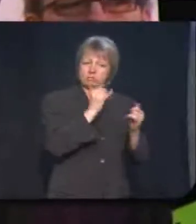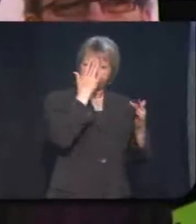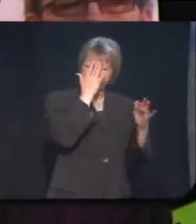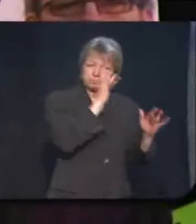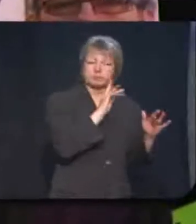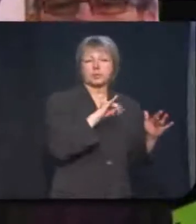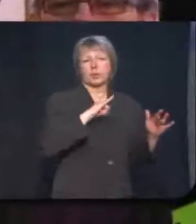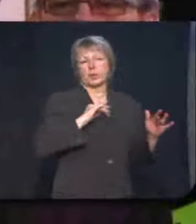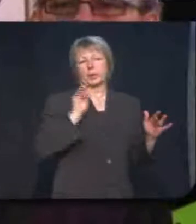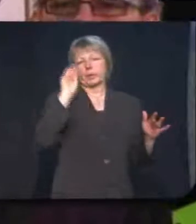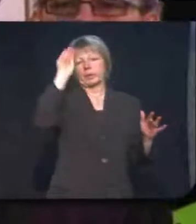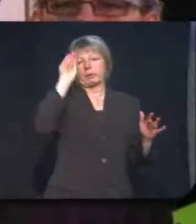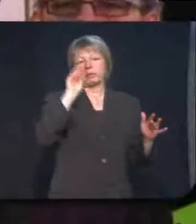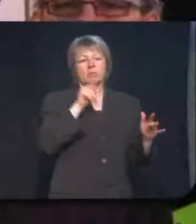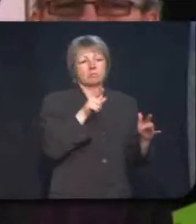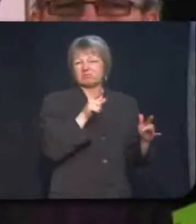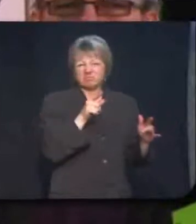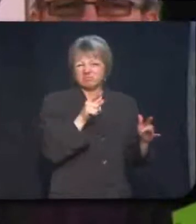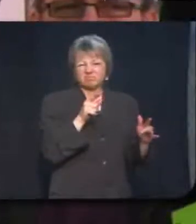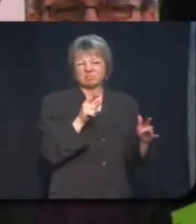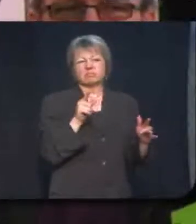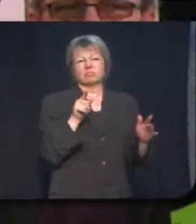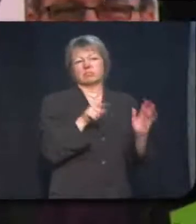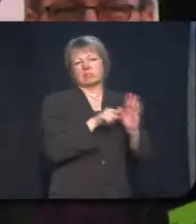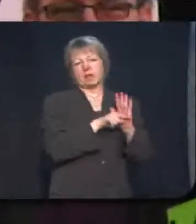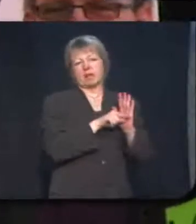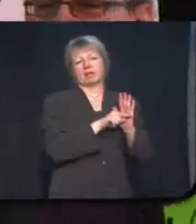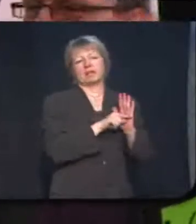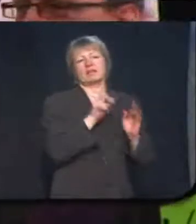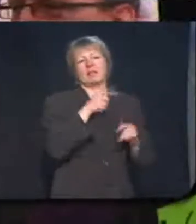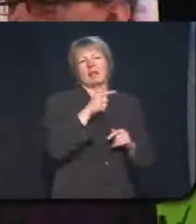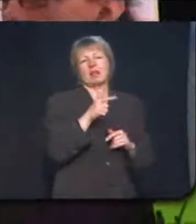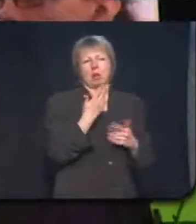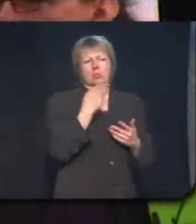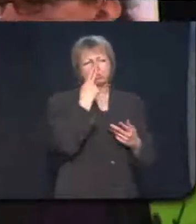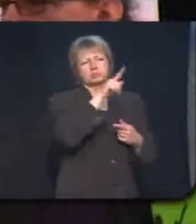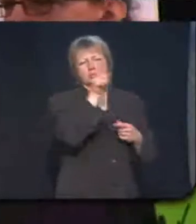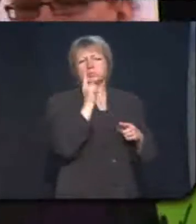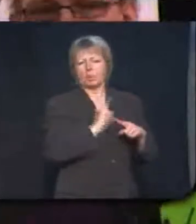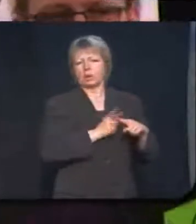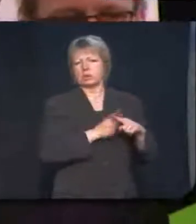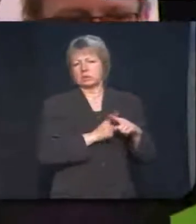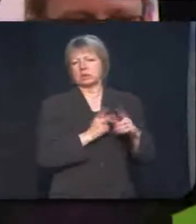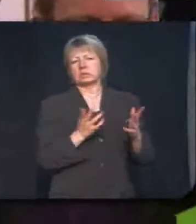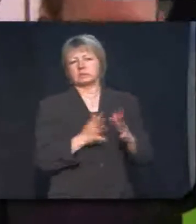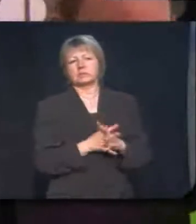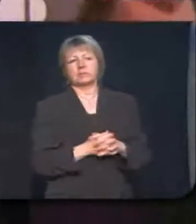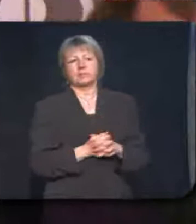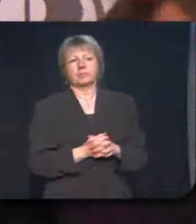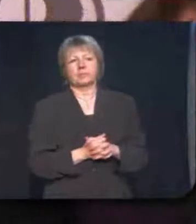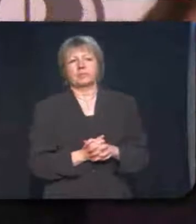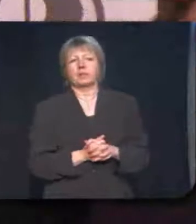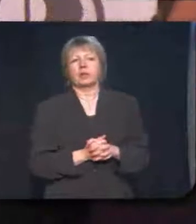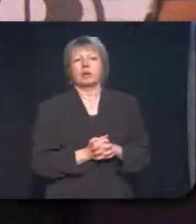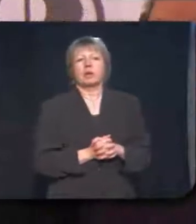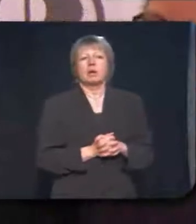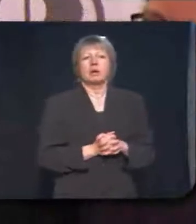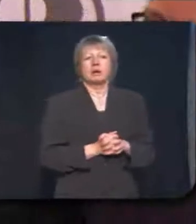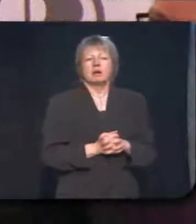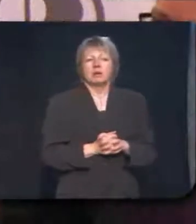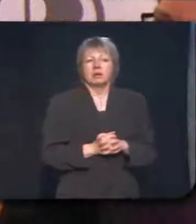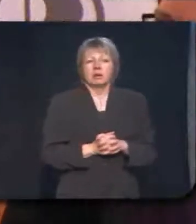das Meinungsbild sieht überwiegend positiv aus und ich weiß auch noch darauf hin den Antragsteller